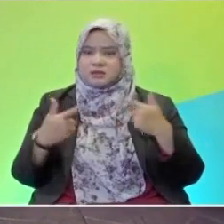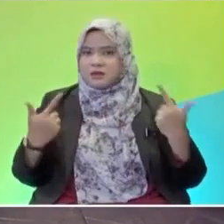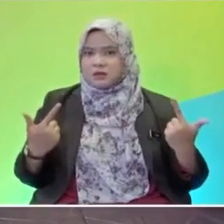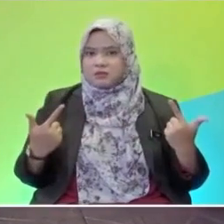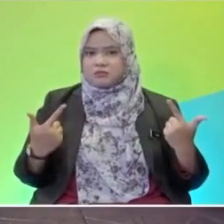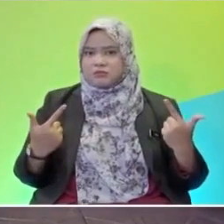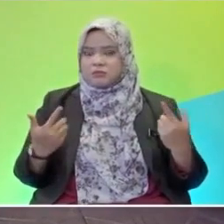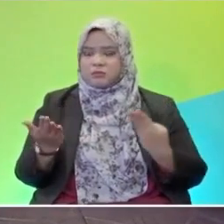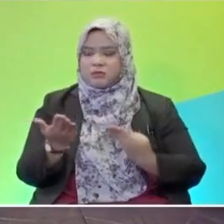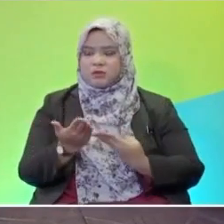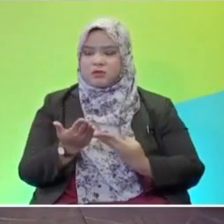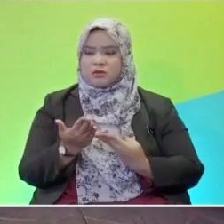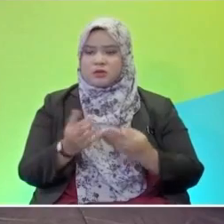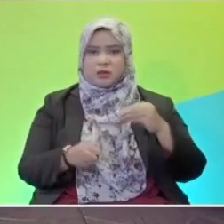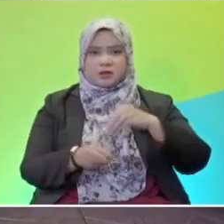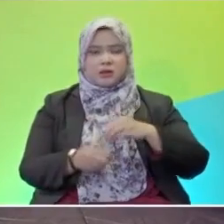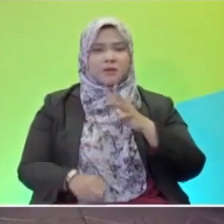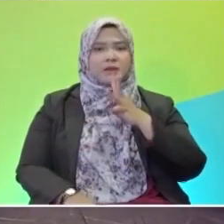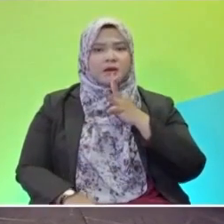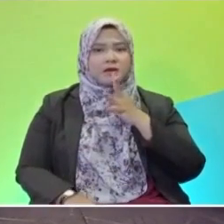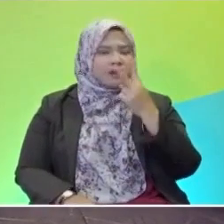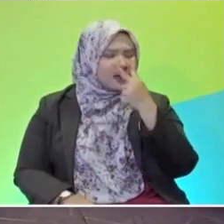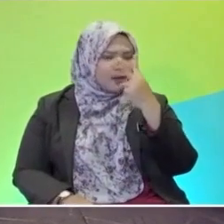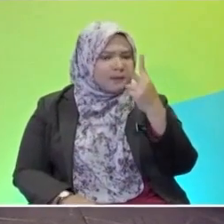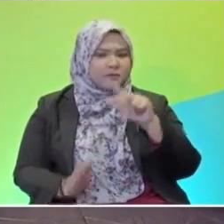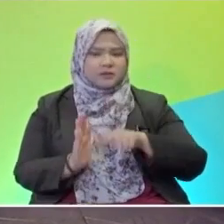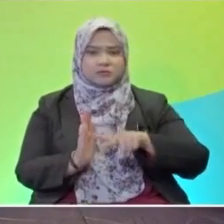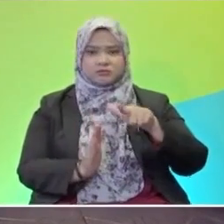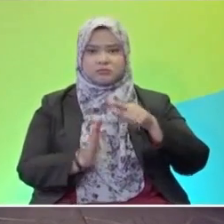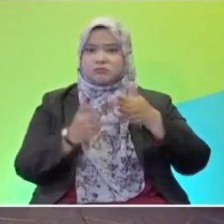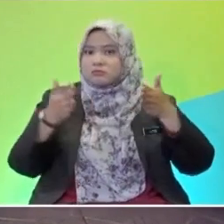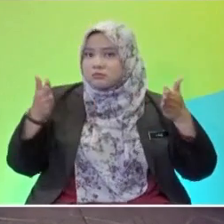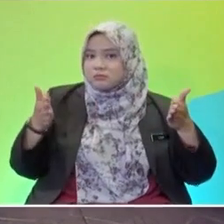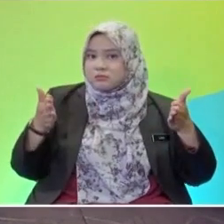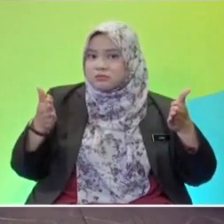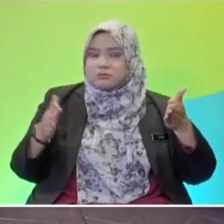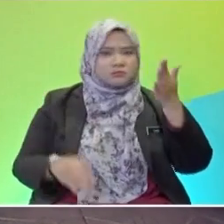yang terdapat di dalam air kelihatan seolah-olah lebih